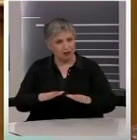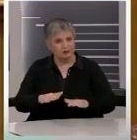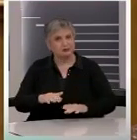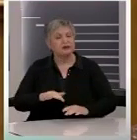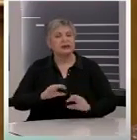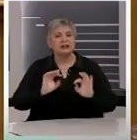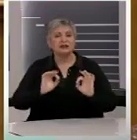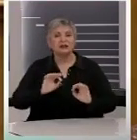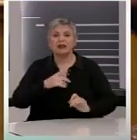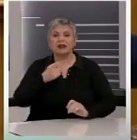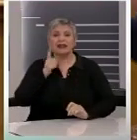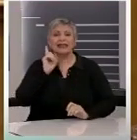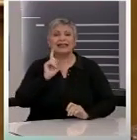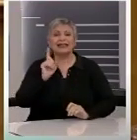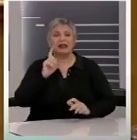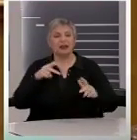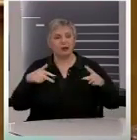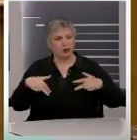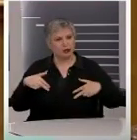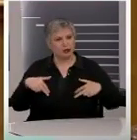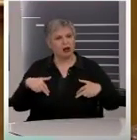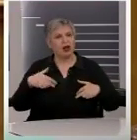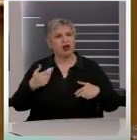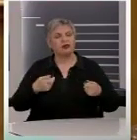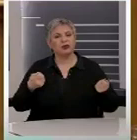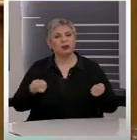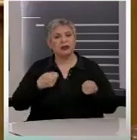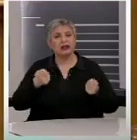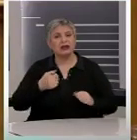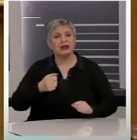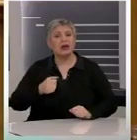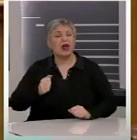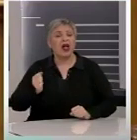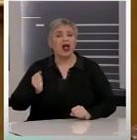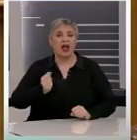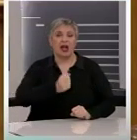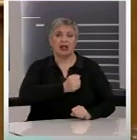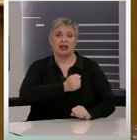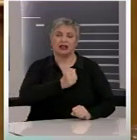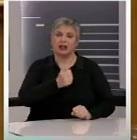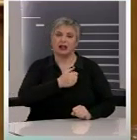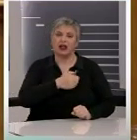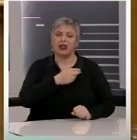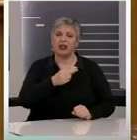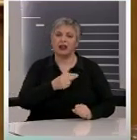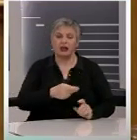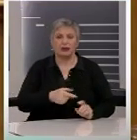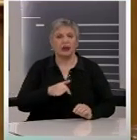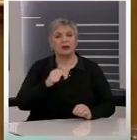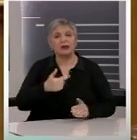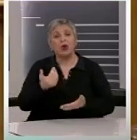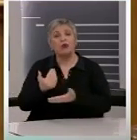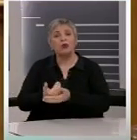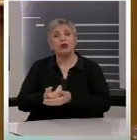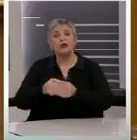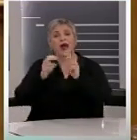οι υπουργοί, έχουν κάνει αριστερά πράγματα με την επιθεώρηση εργασίας, που τώρα προτείνουμε αυτή η επιθεώρηση εργασίας να υπάρχει